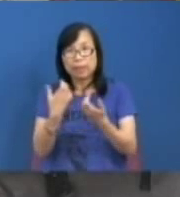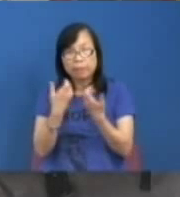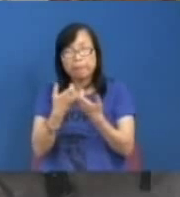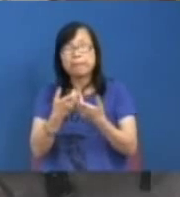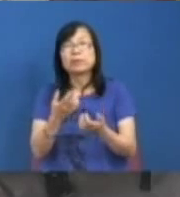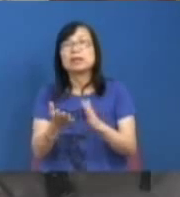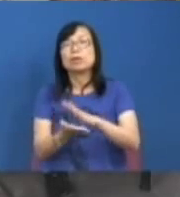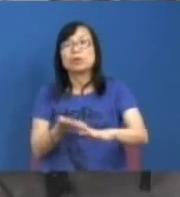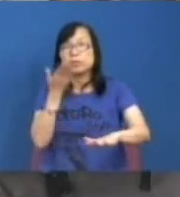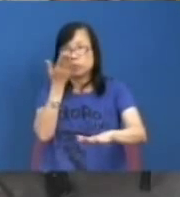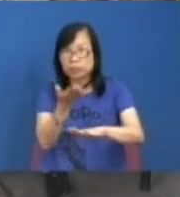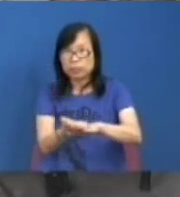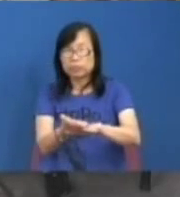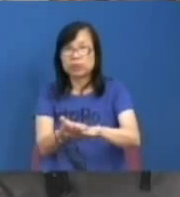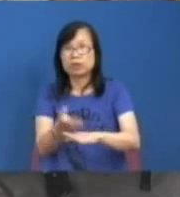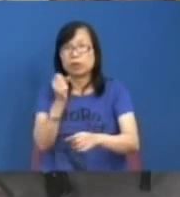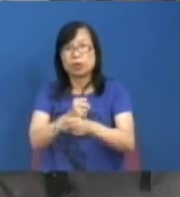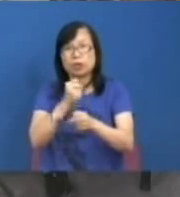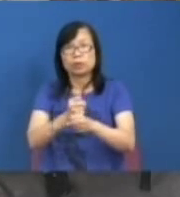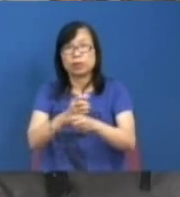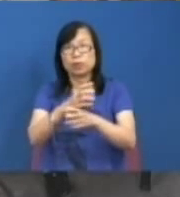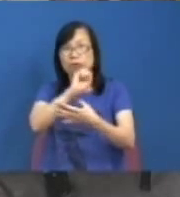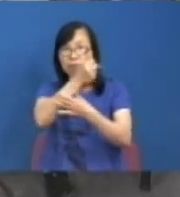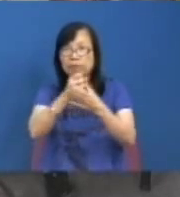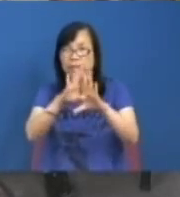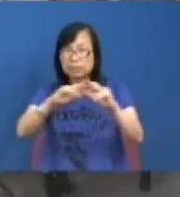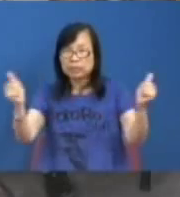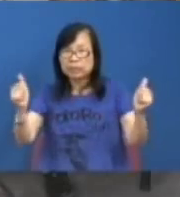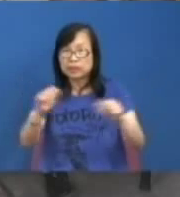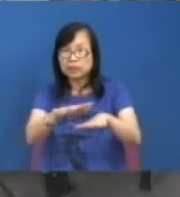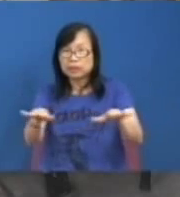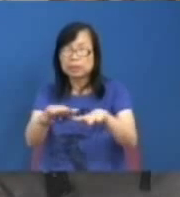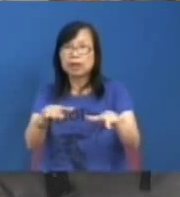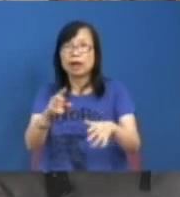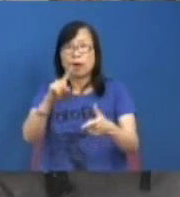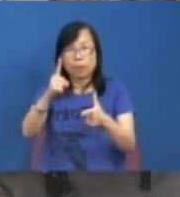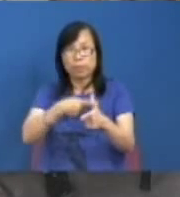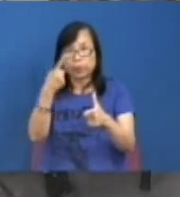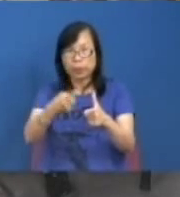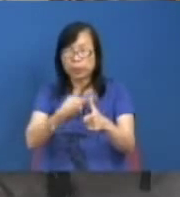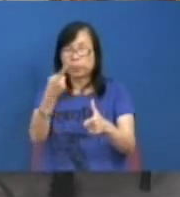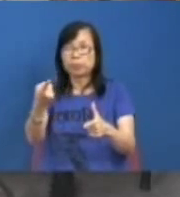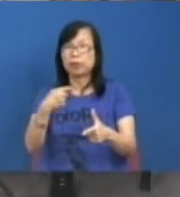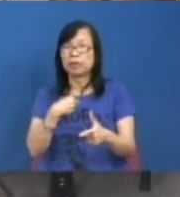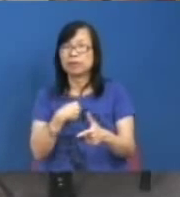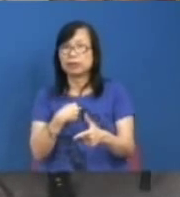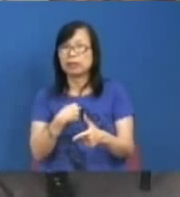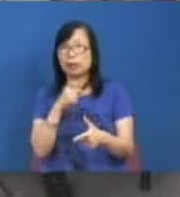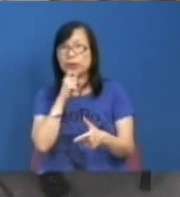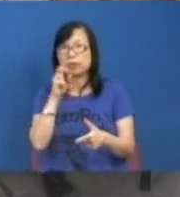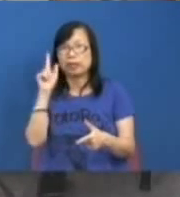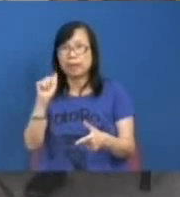重新做過個化糞池或者維修咁啊，每個月都要，咁當然我哋有排污費